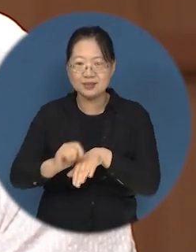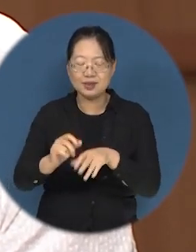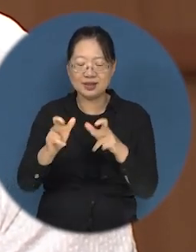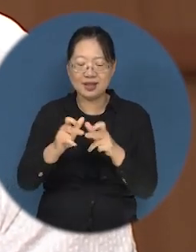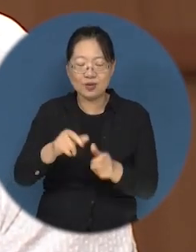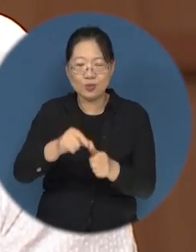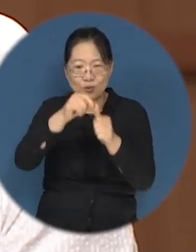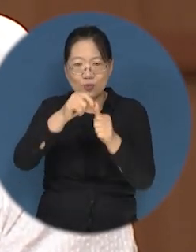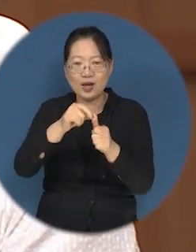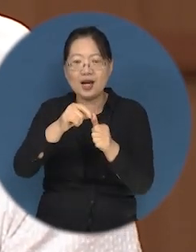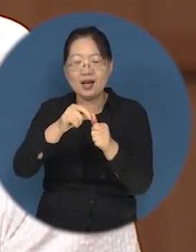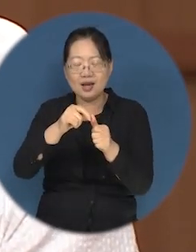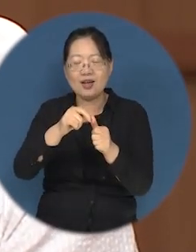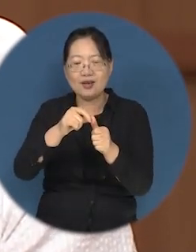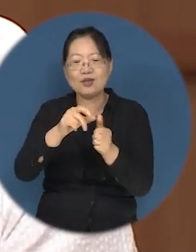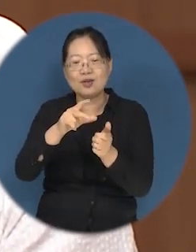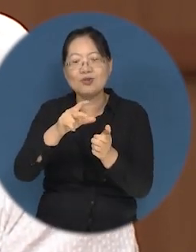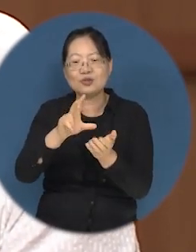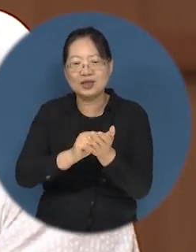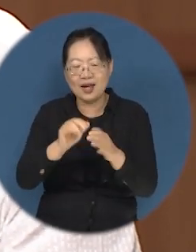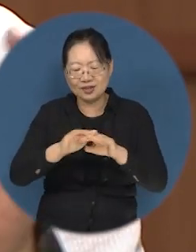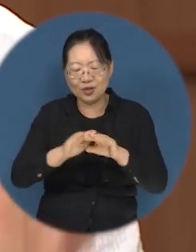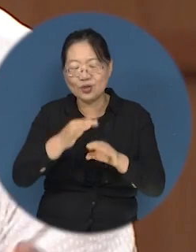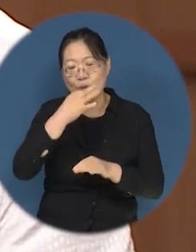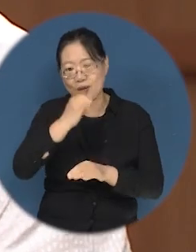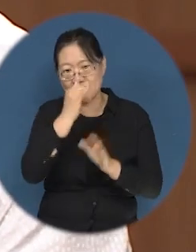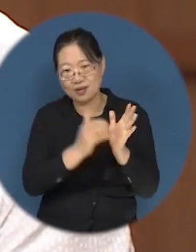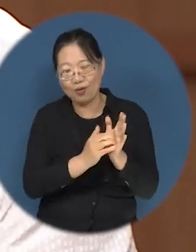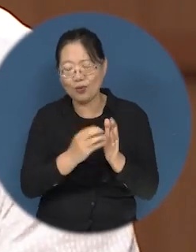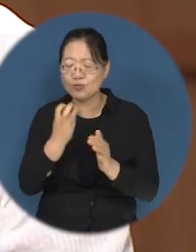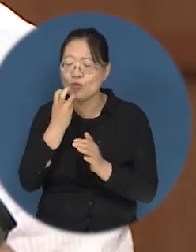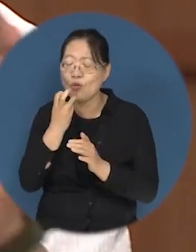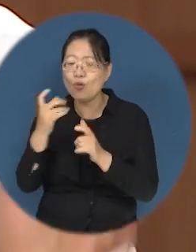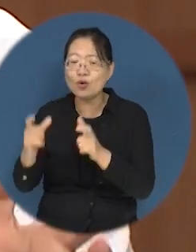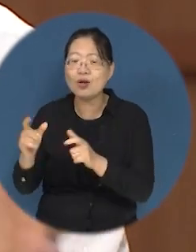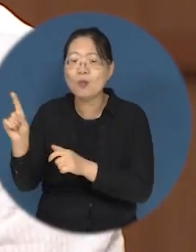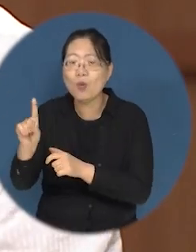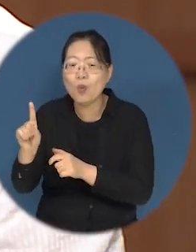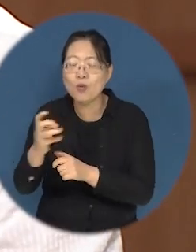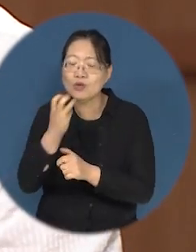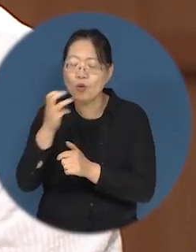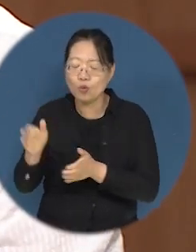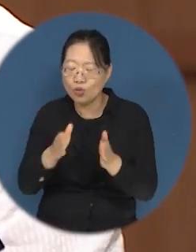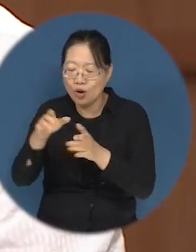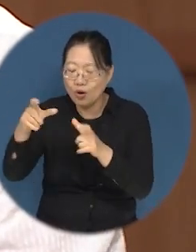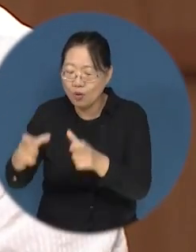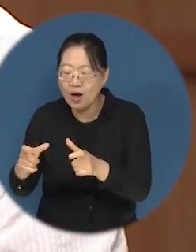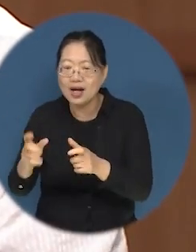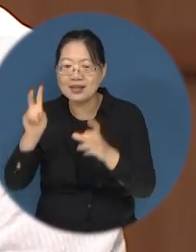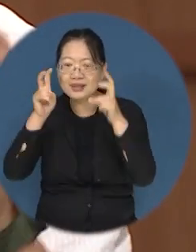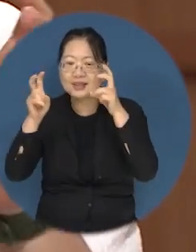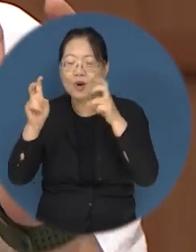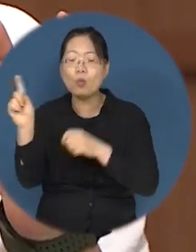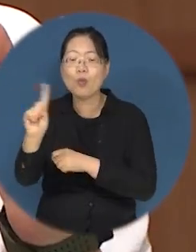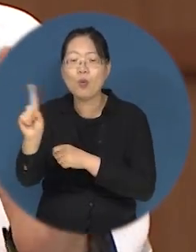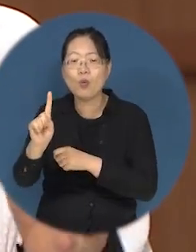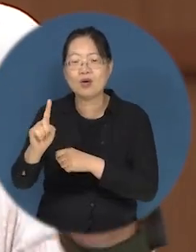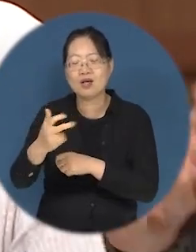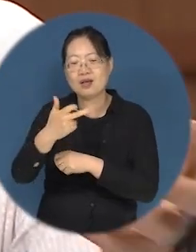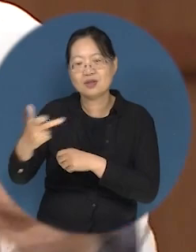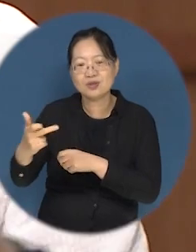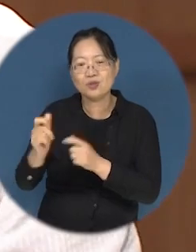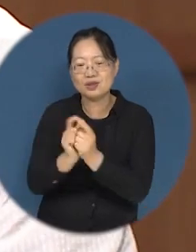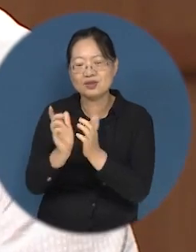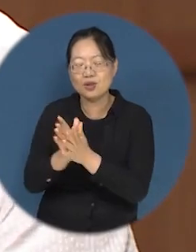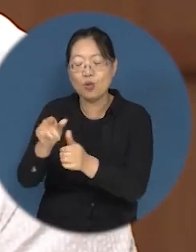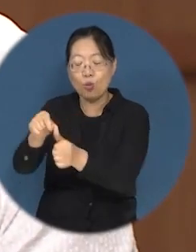장애인 고용에 굉장히 효과가 좋습니다. 그래요. 왜냐하면 서울은 그래도 수도권 서울은 그래도 기업체들이 크니까 예, 크고